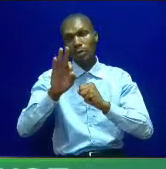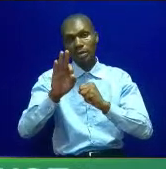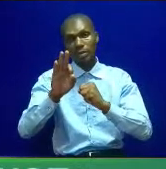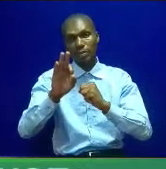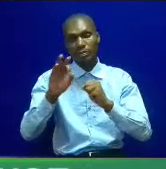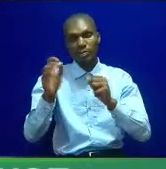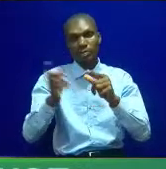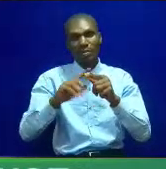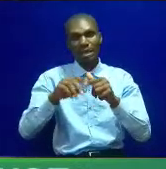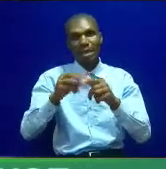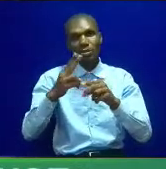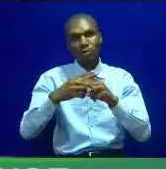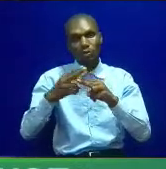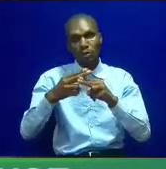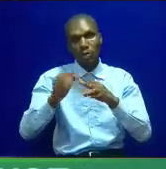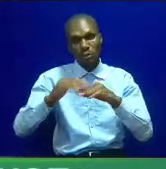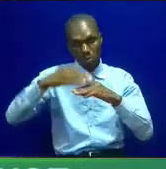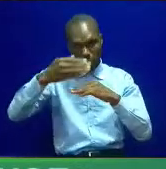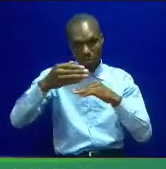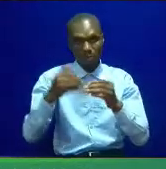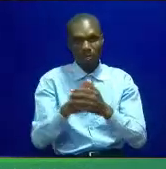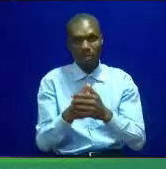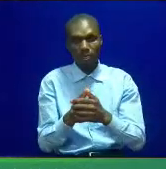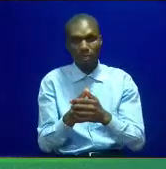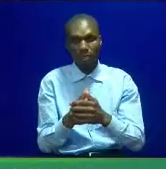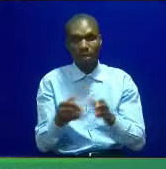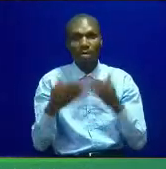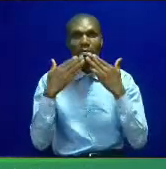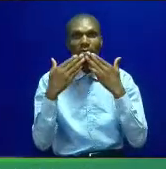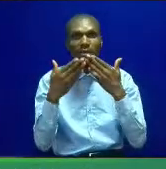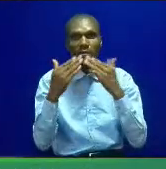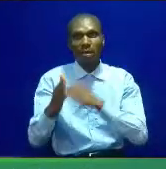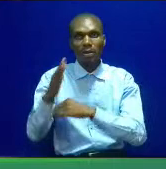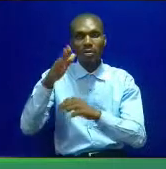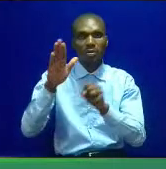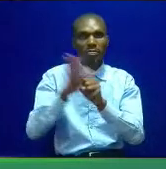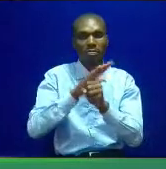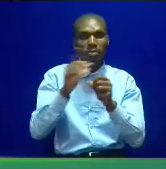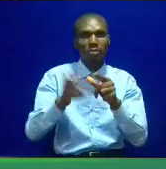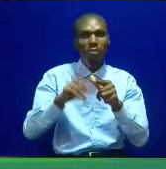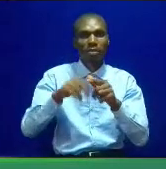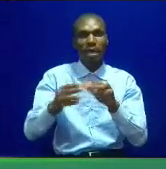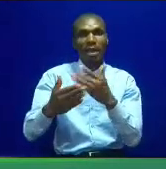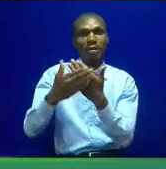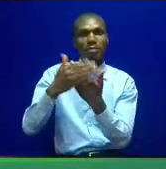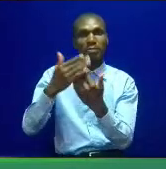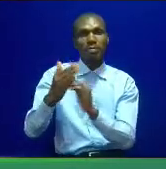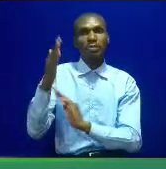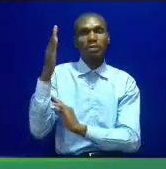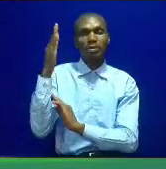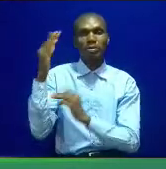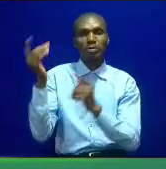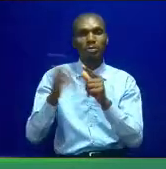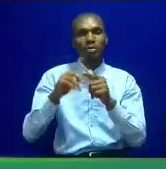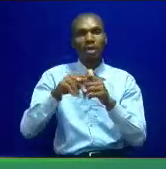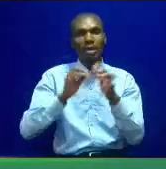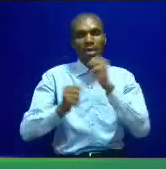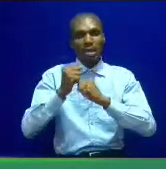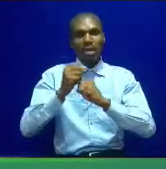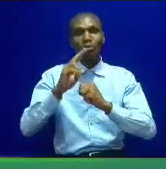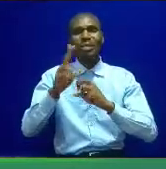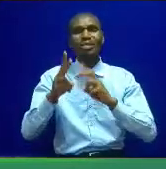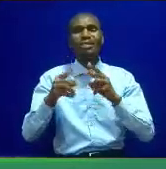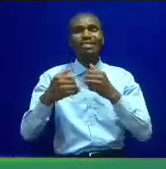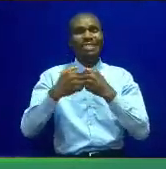2023 asijja ikachinga igoti tigarite kurubono to wakenya sa utonga bya mono asoburendi aturendire no nya 2022 ya